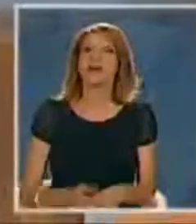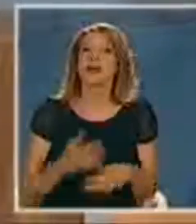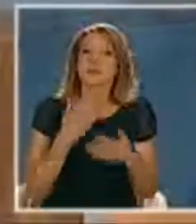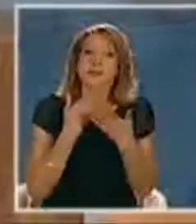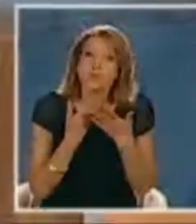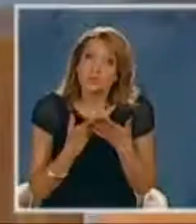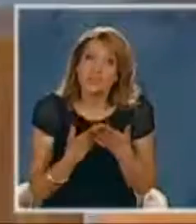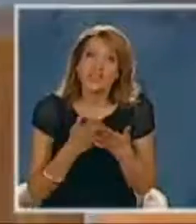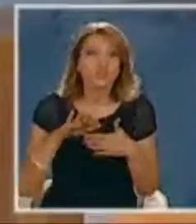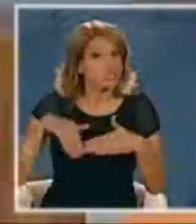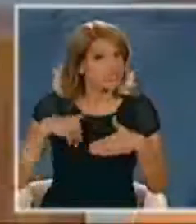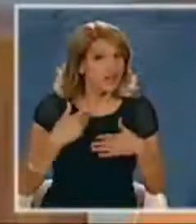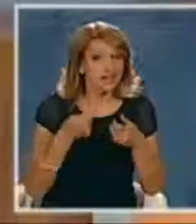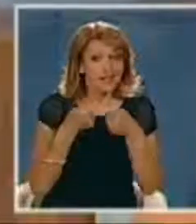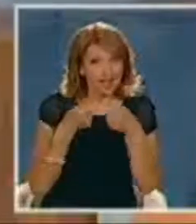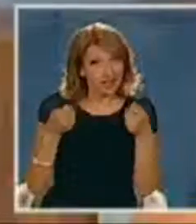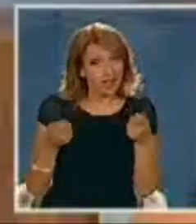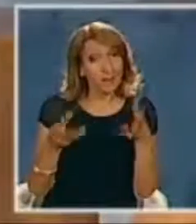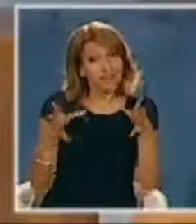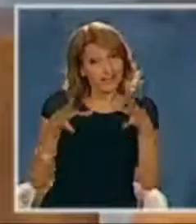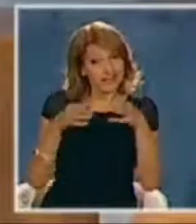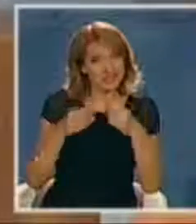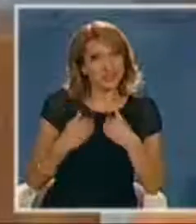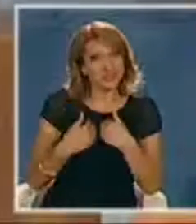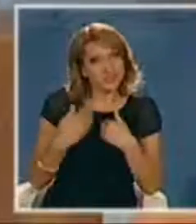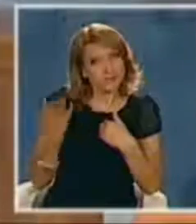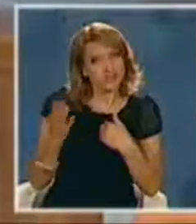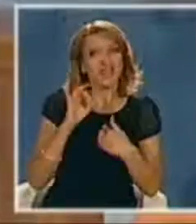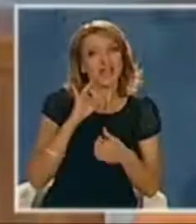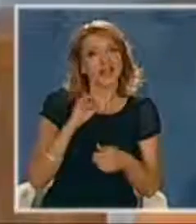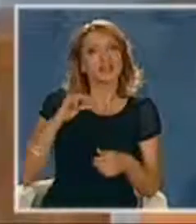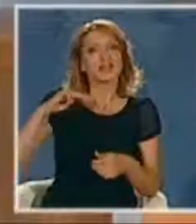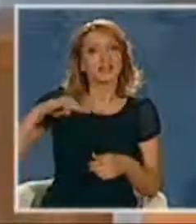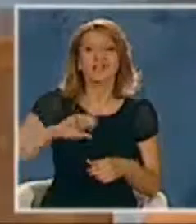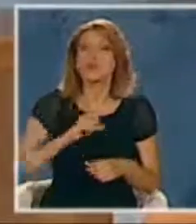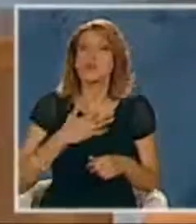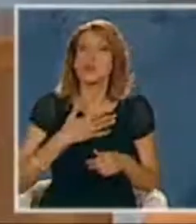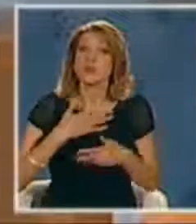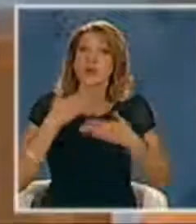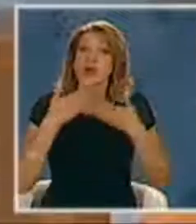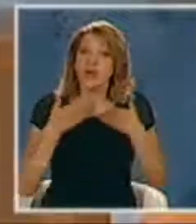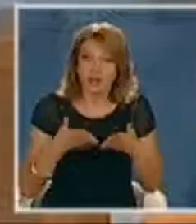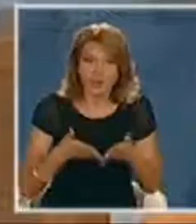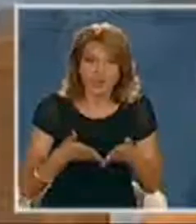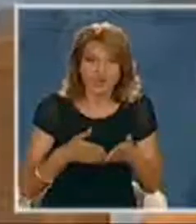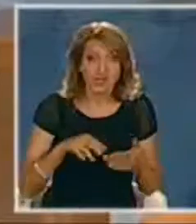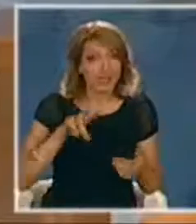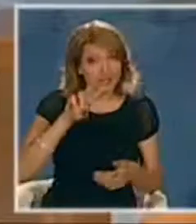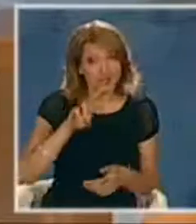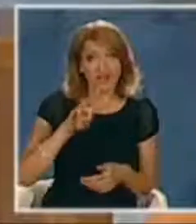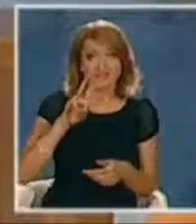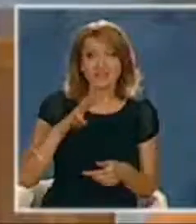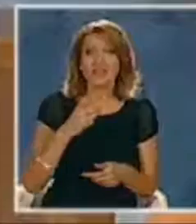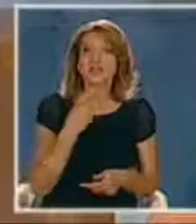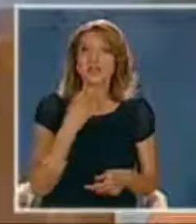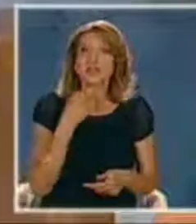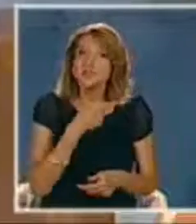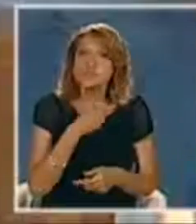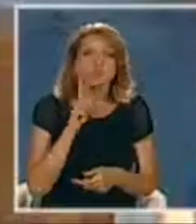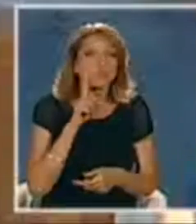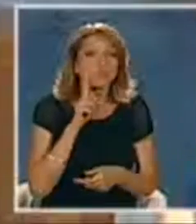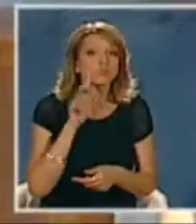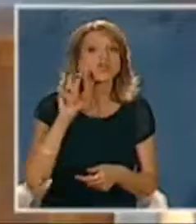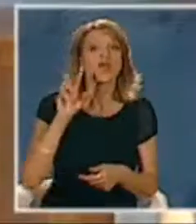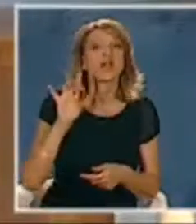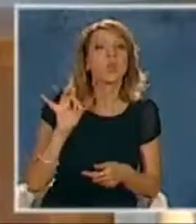Благодаря ви, че и след рекламите сте с нас, мен, Ирина Танчева и моя гост в град на Ангели. 23-годишният Роберто Методиев,